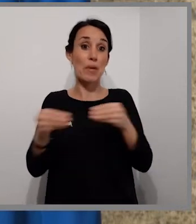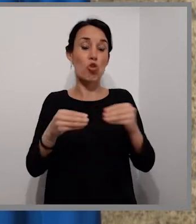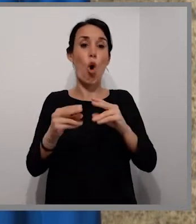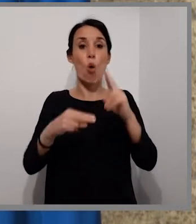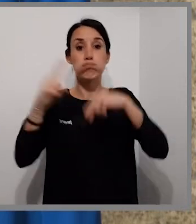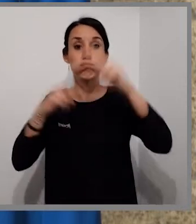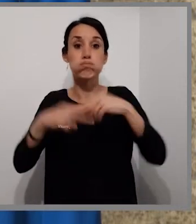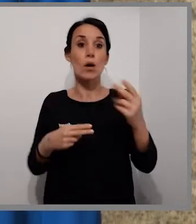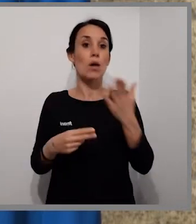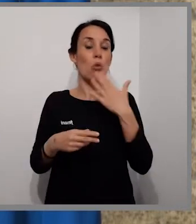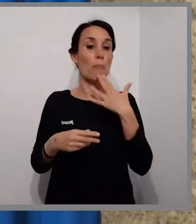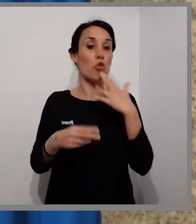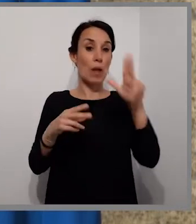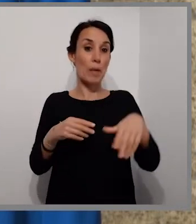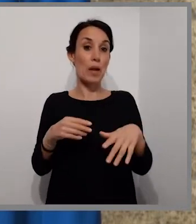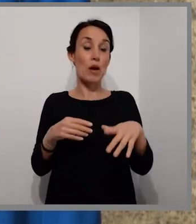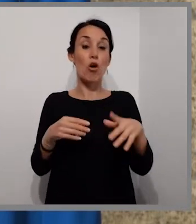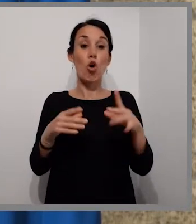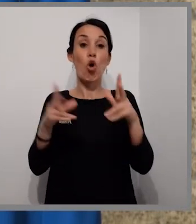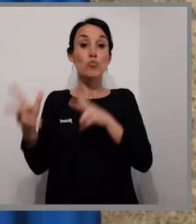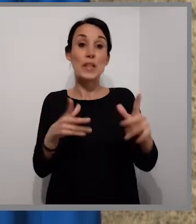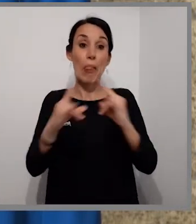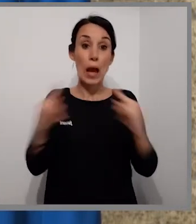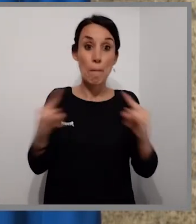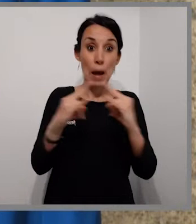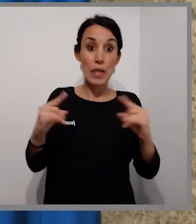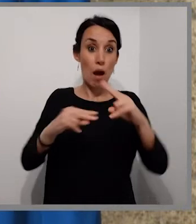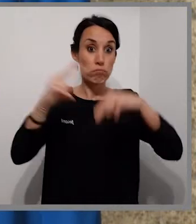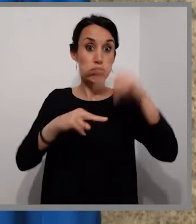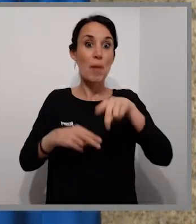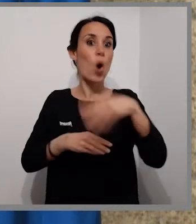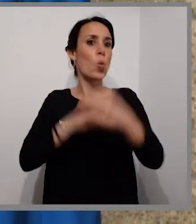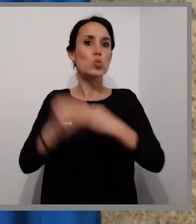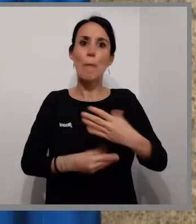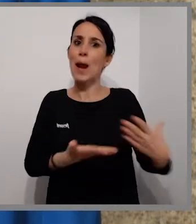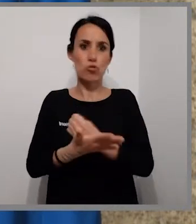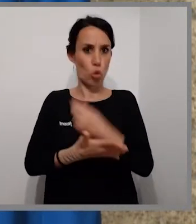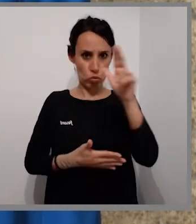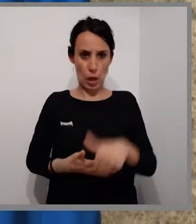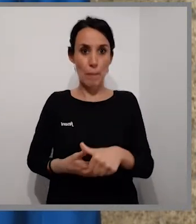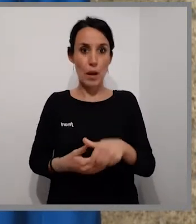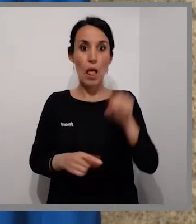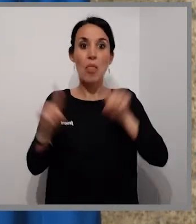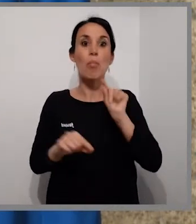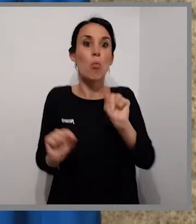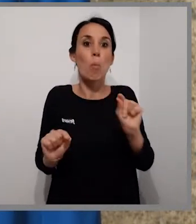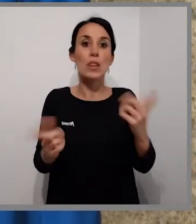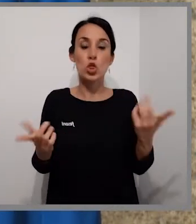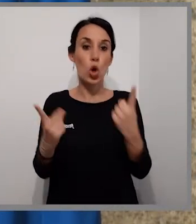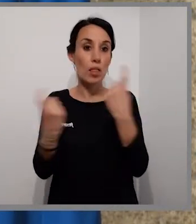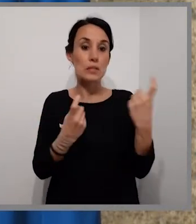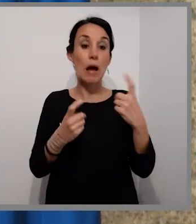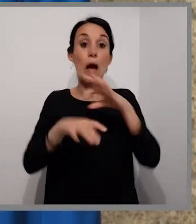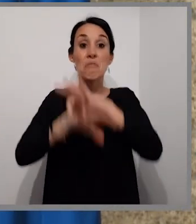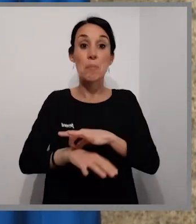hem construït, com ara els hospitals de campanya, que poden ser utilitzats per a tot també en moments determinats